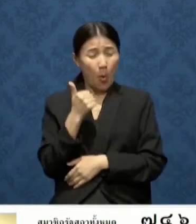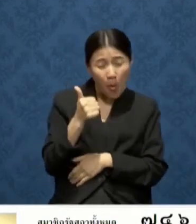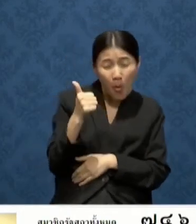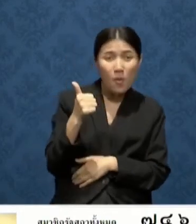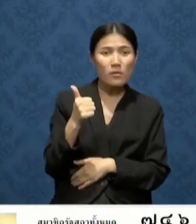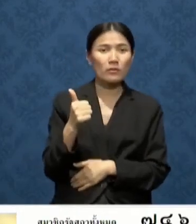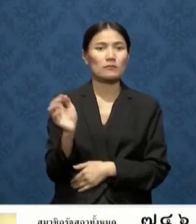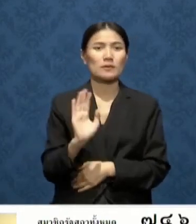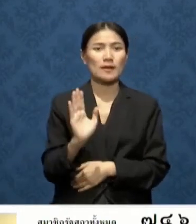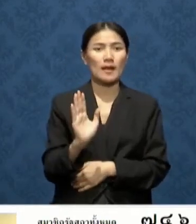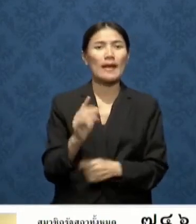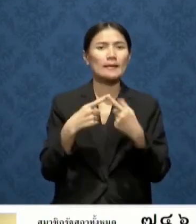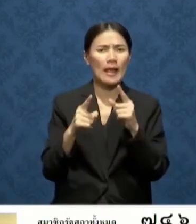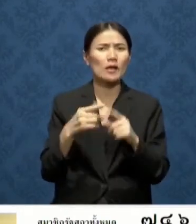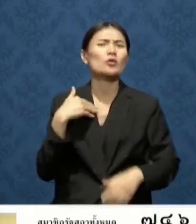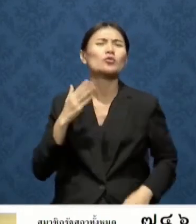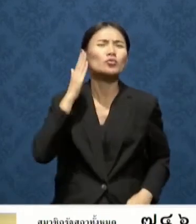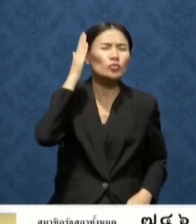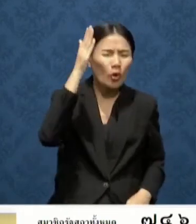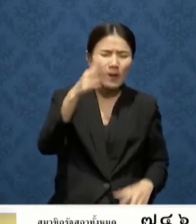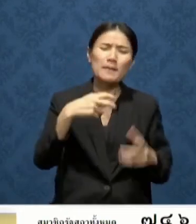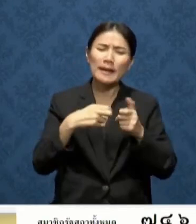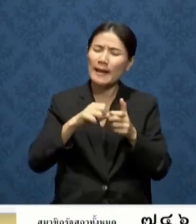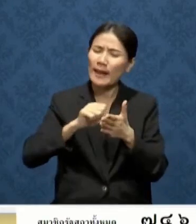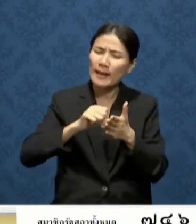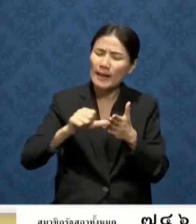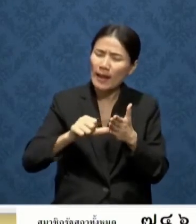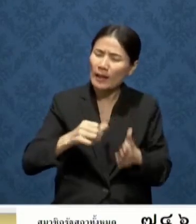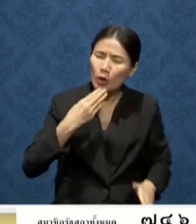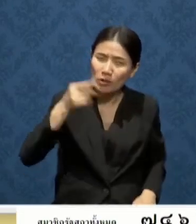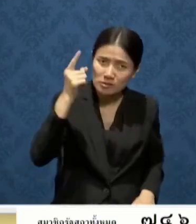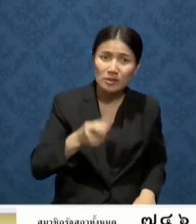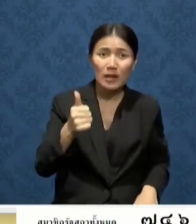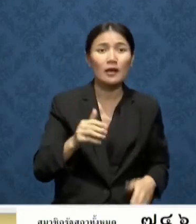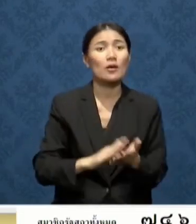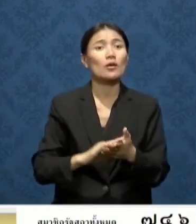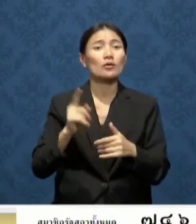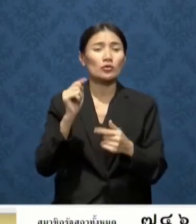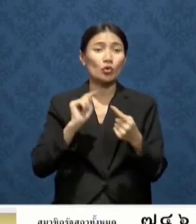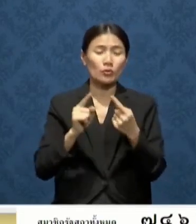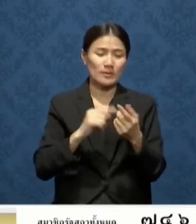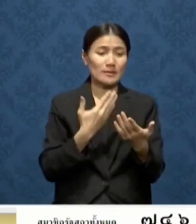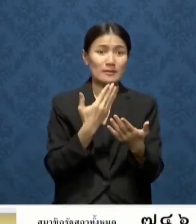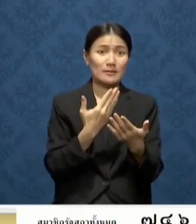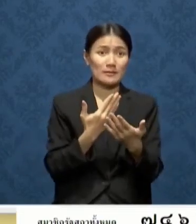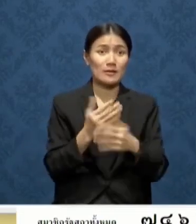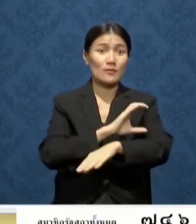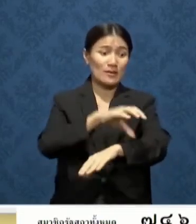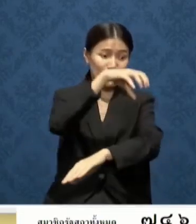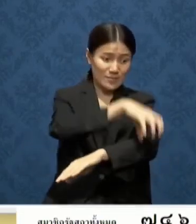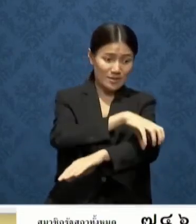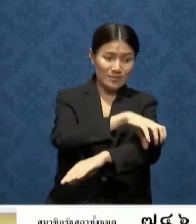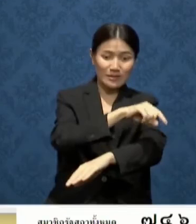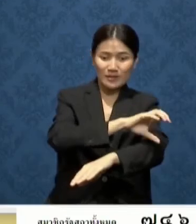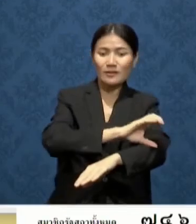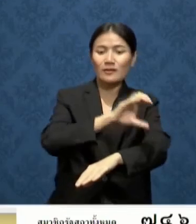ในระยะยาวนแ้ปัหาได้จริงโครงสรางค้โยสารที่คดจากจดต้นทางไปปลายทางไมใช่แค่จากสถานีรไฟฟ้า